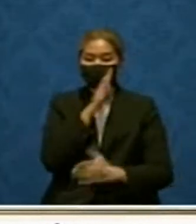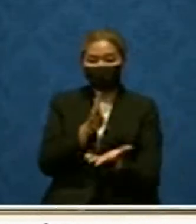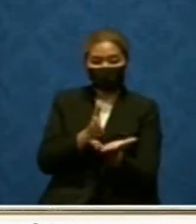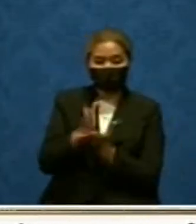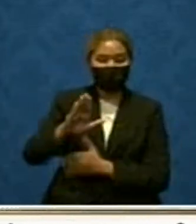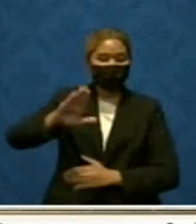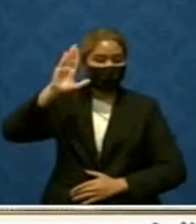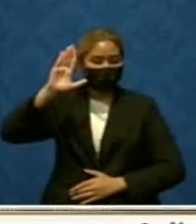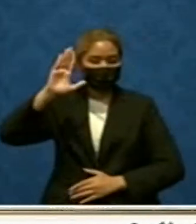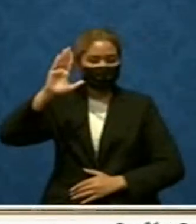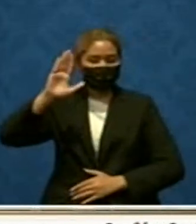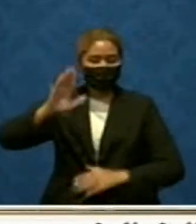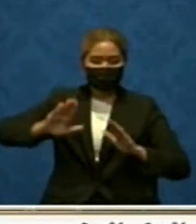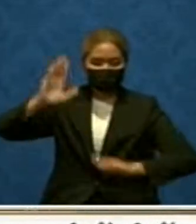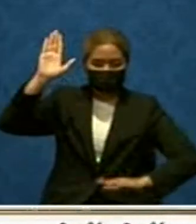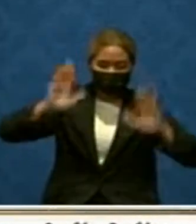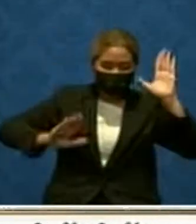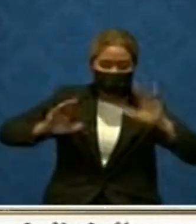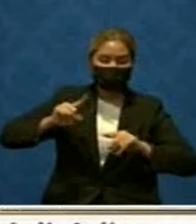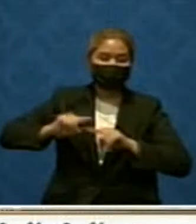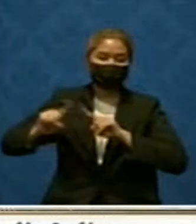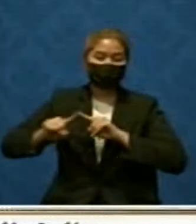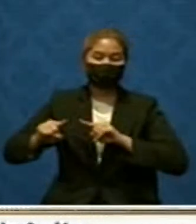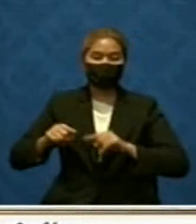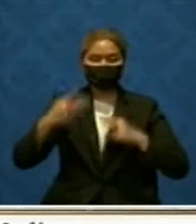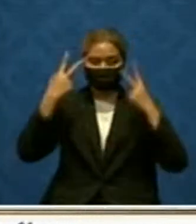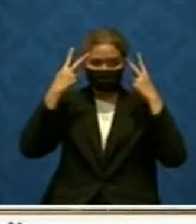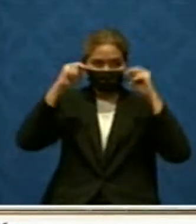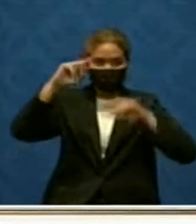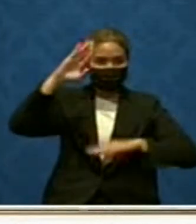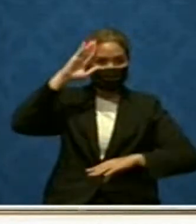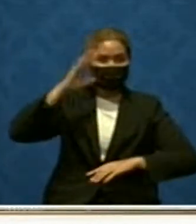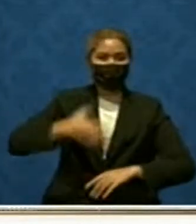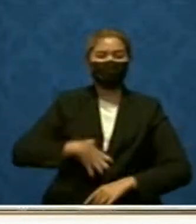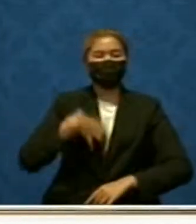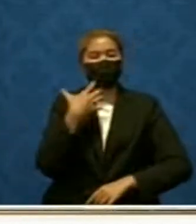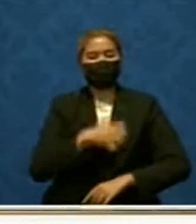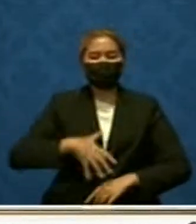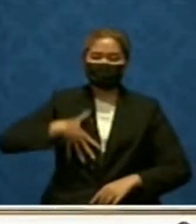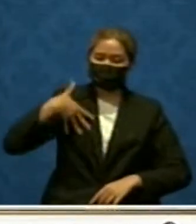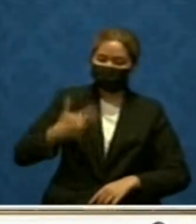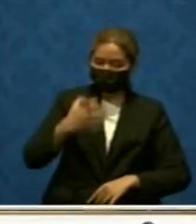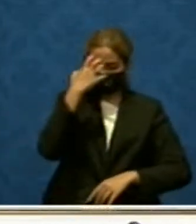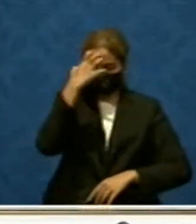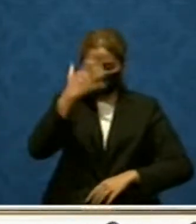2.พูดเสร็ก็สบัก่อนเดินข้างหงไปภาวะท่างทแบบฮุดหญต